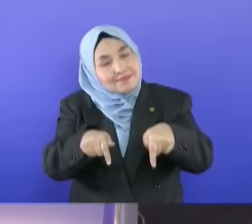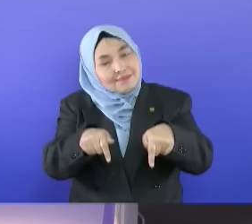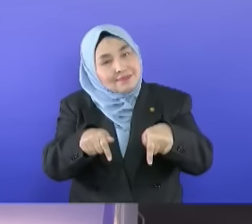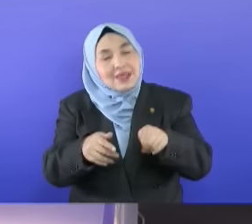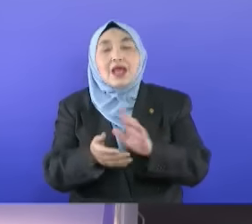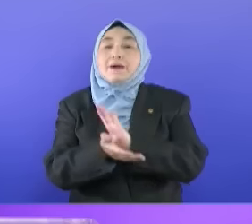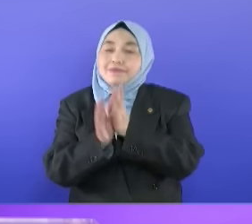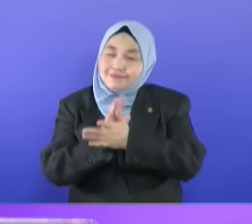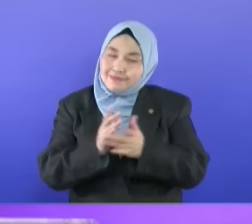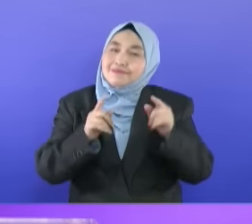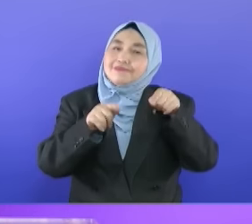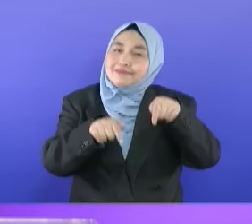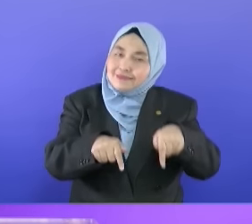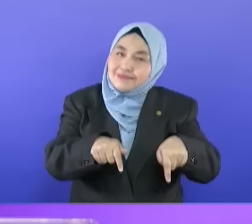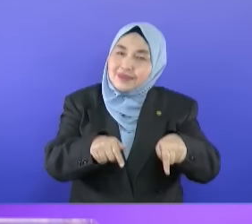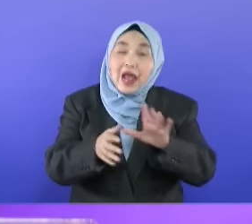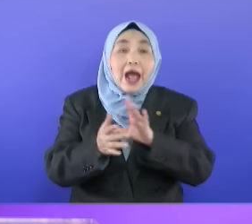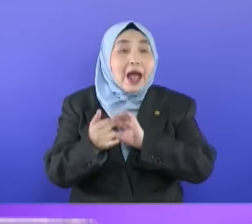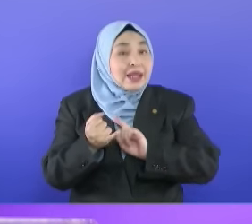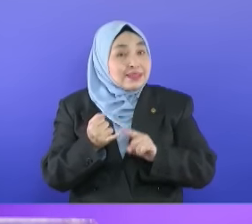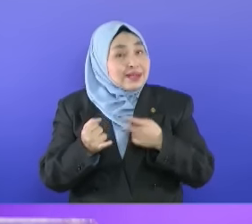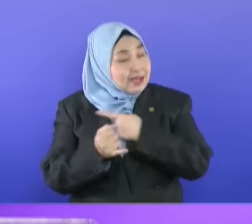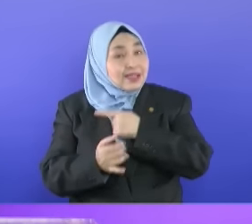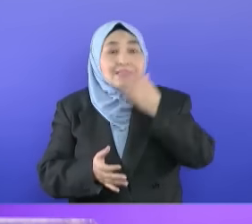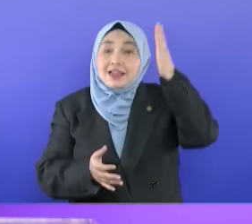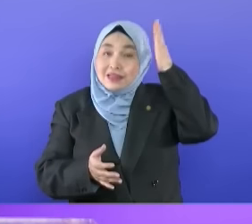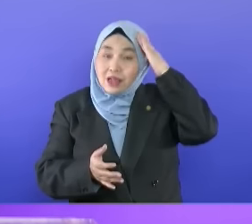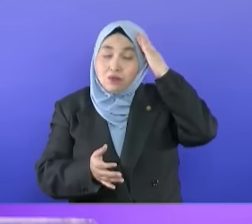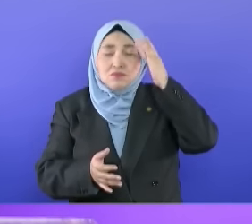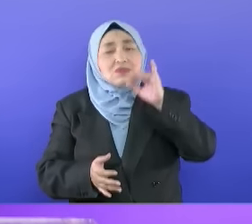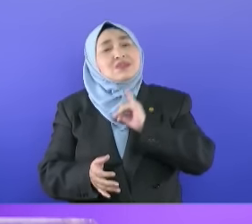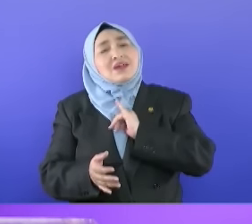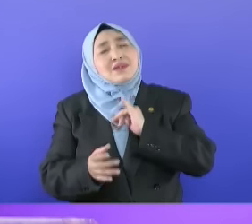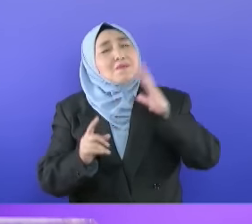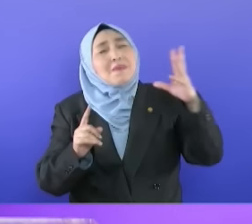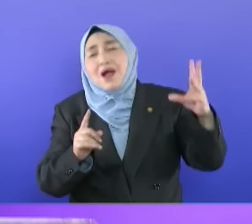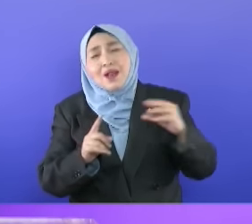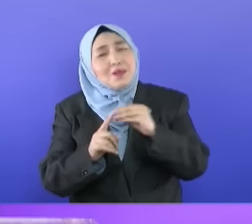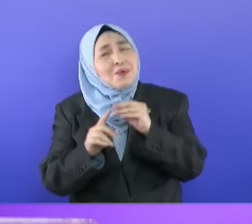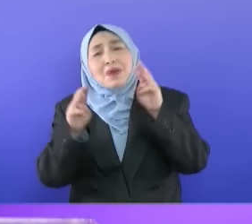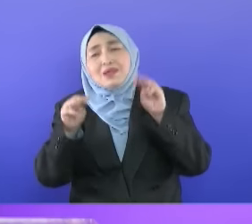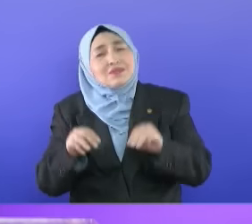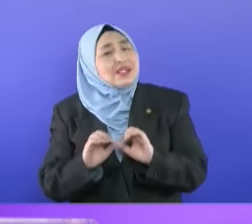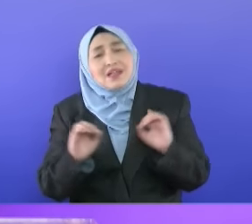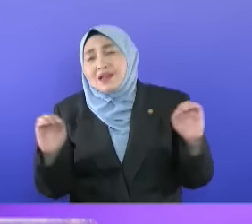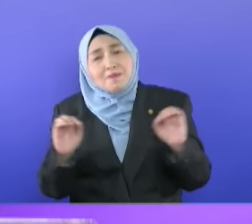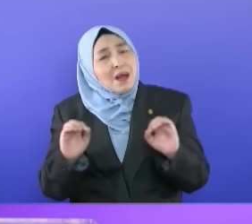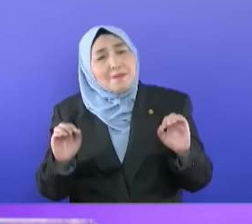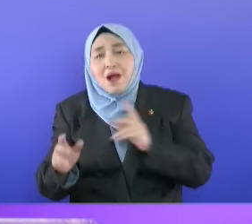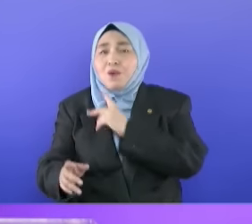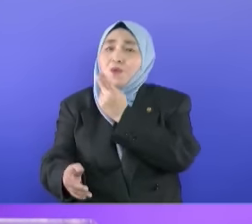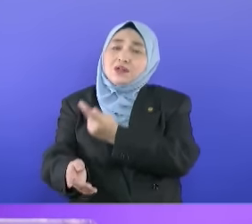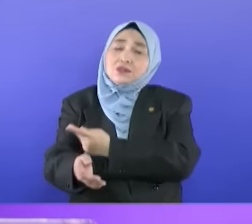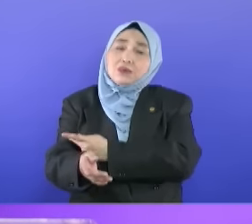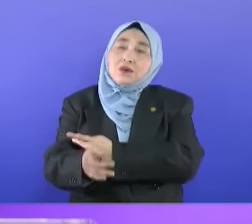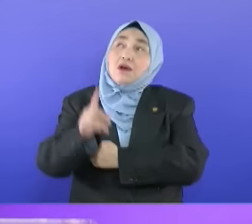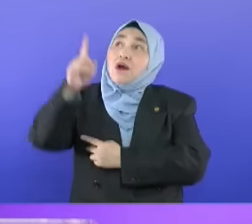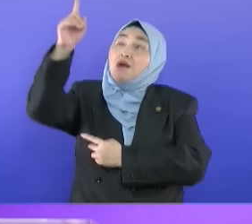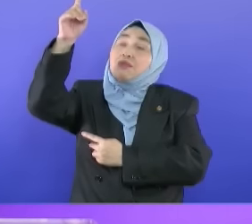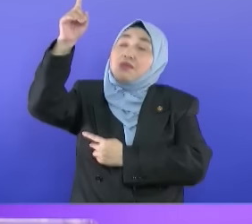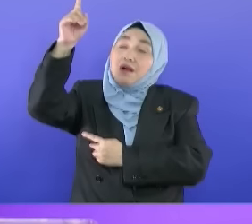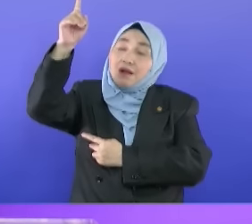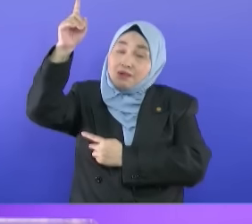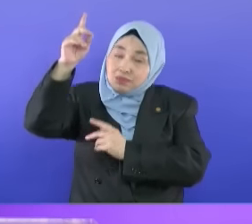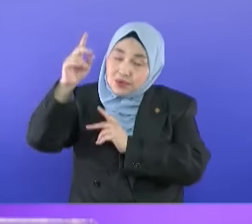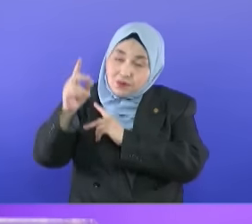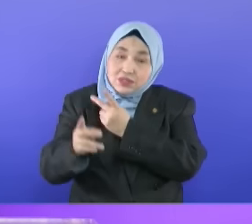tersebut dan akhirnya kita tahu bahwa saya ini makhluk tidak ada apa-apa yang berkuasa adalah Allah subhanahu